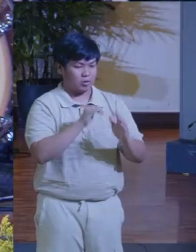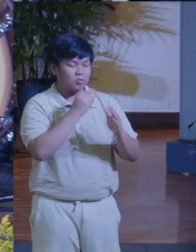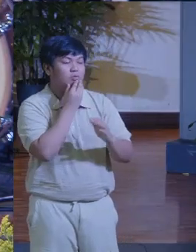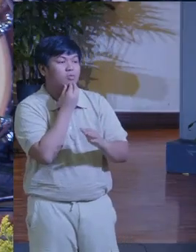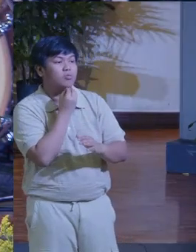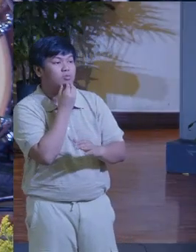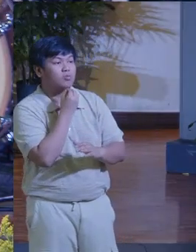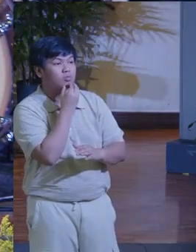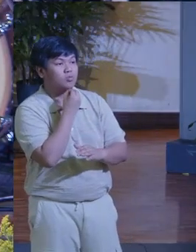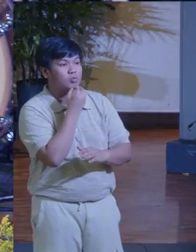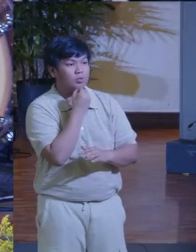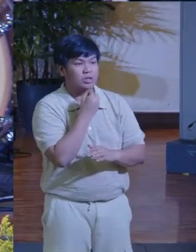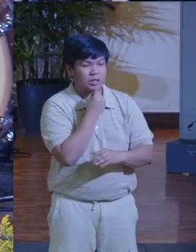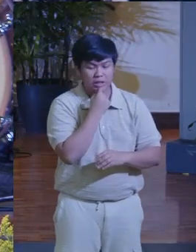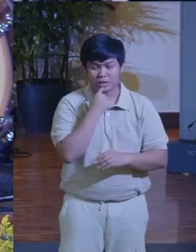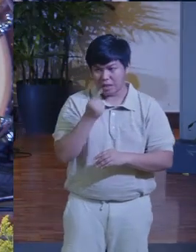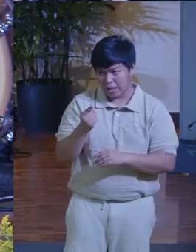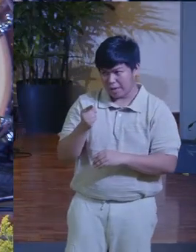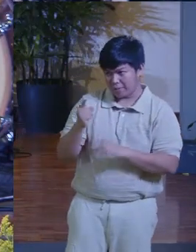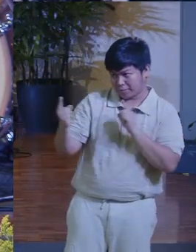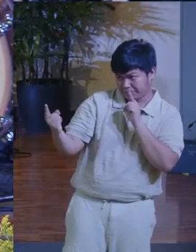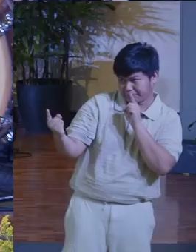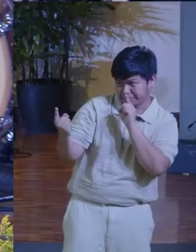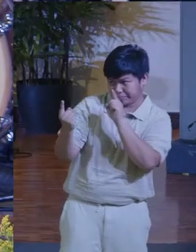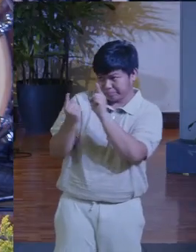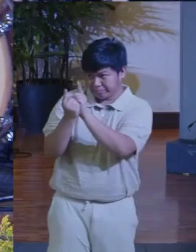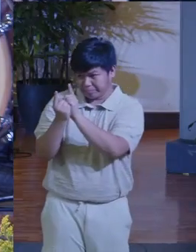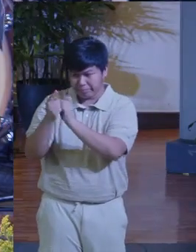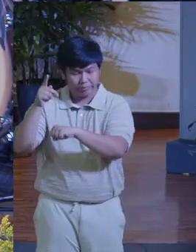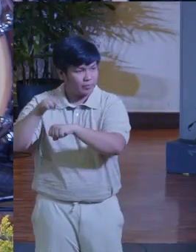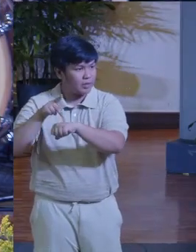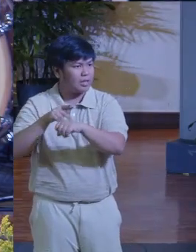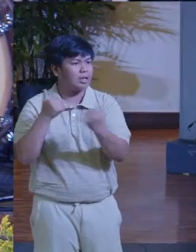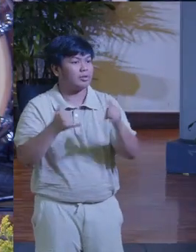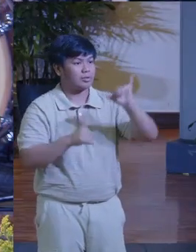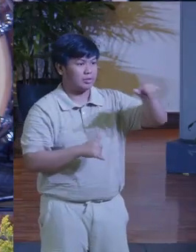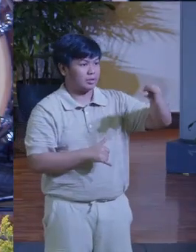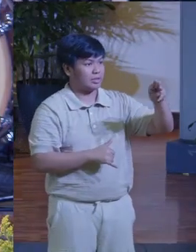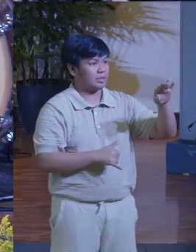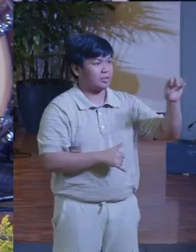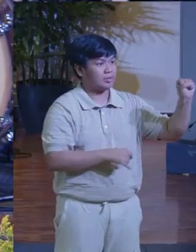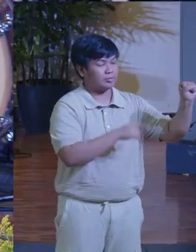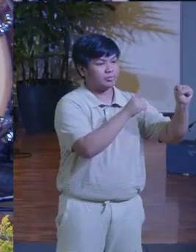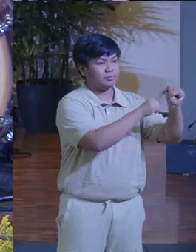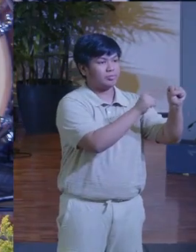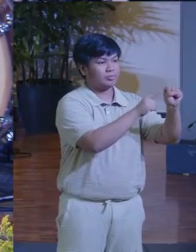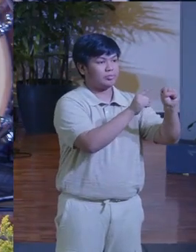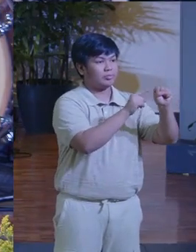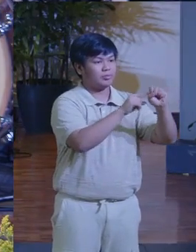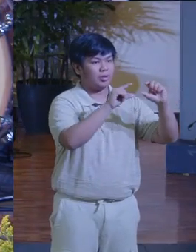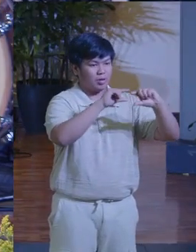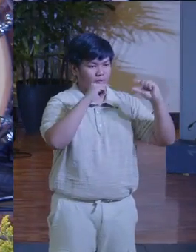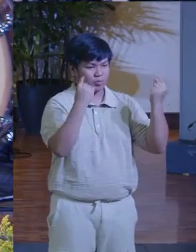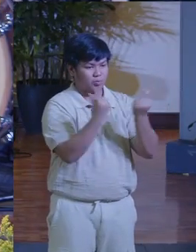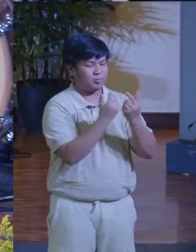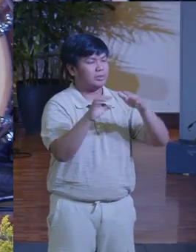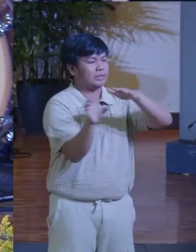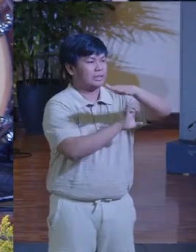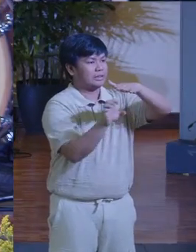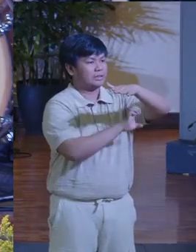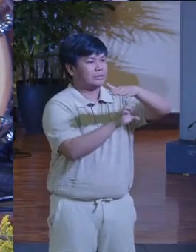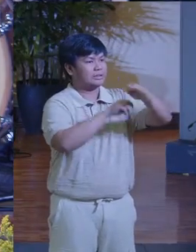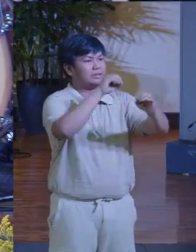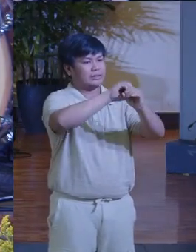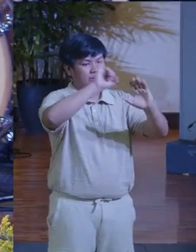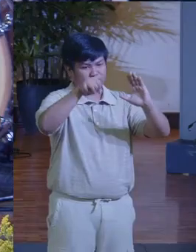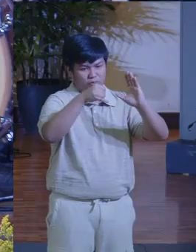verse 12, certain men came from James. Si James po ay ang pinuno ng mga elders sa church at